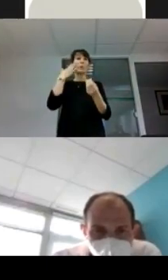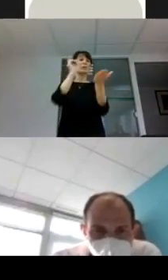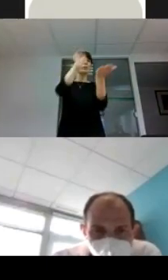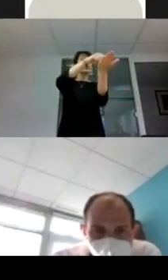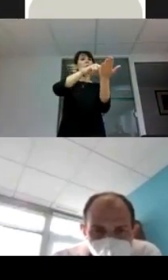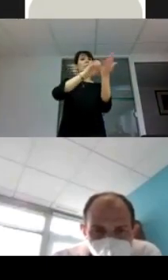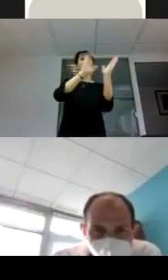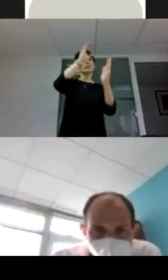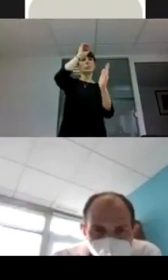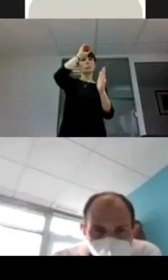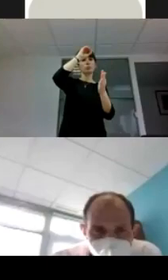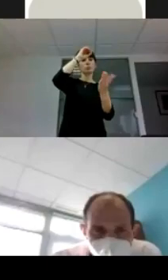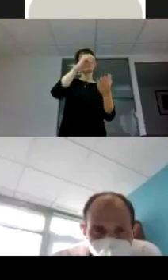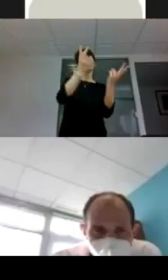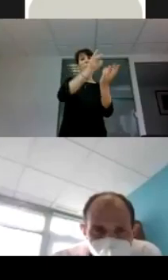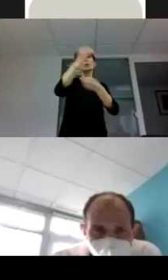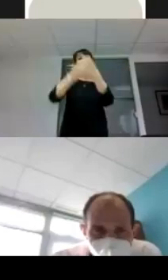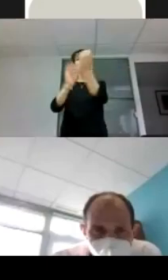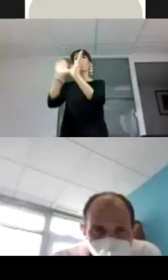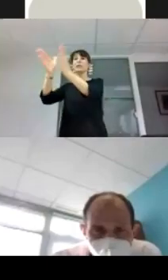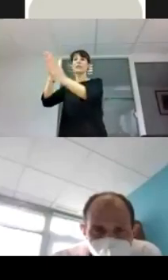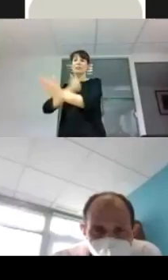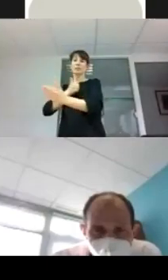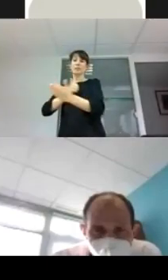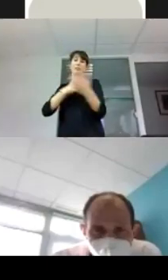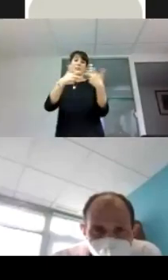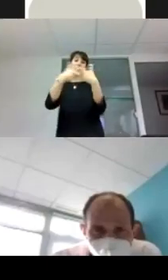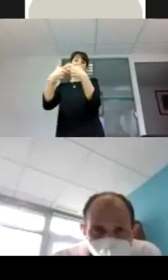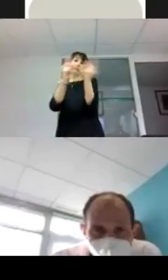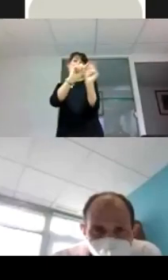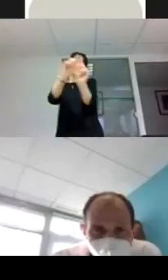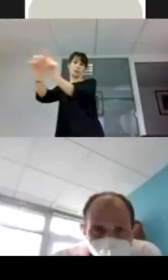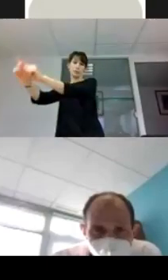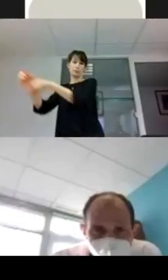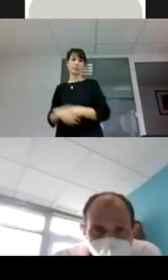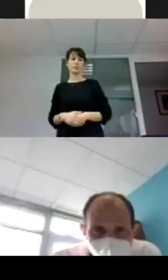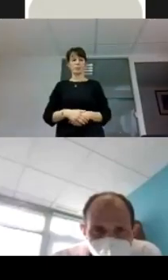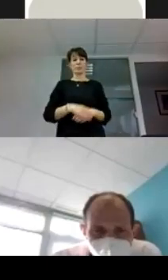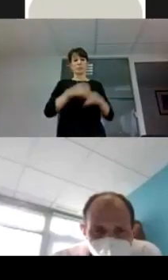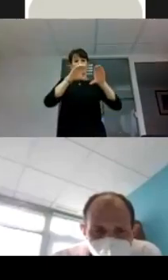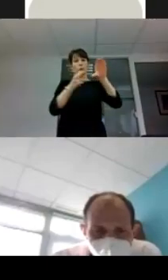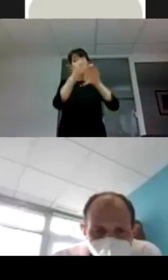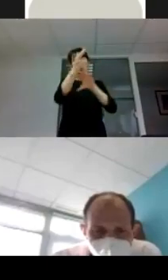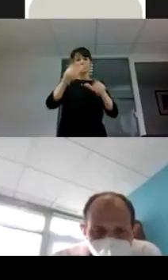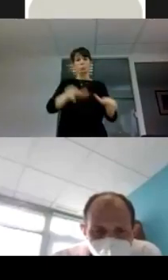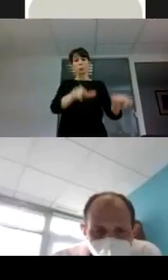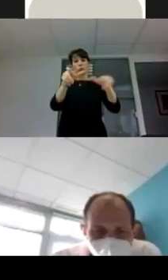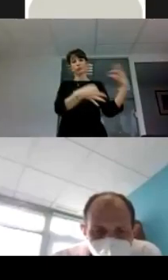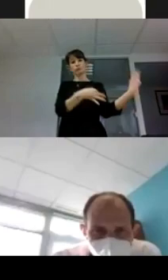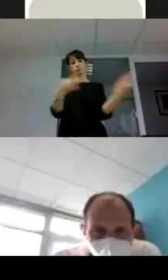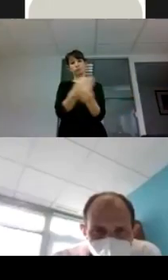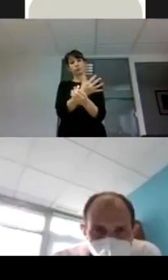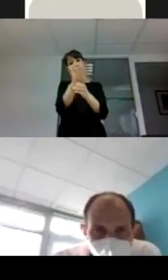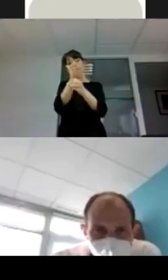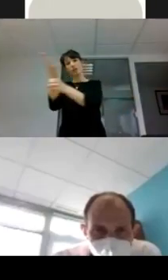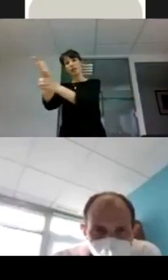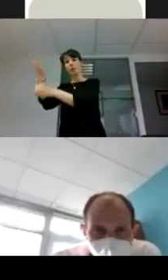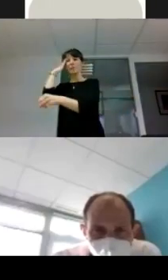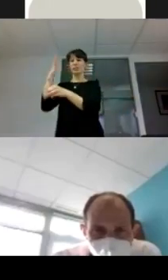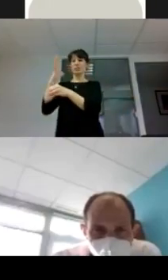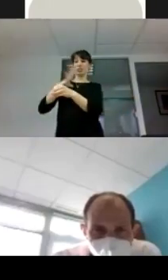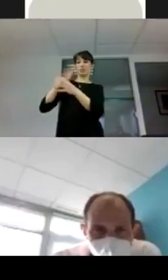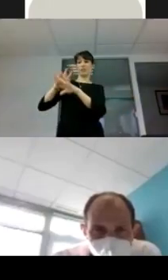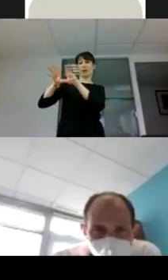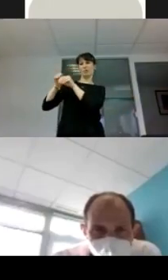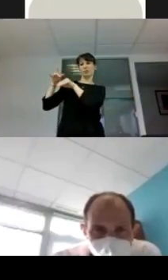des polypes, et puis différent du simple au double entre si l'examen est fait dans un hôpital public ou dans un établissement privé. Les coloscopies de contrôle se font tous